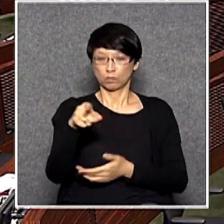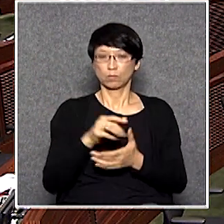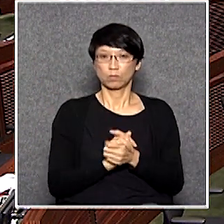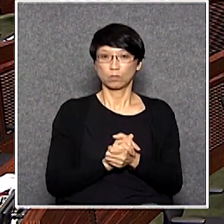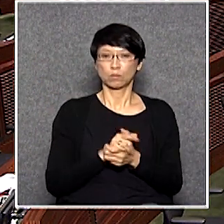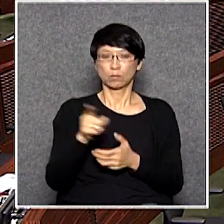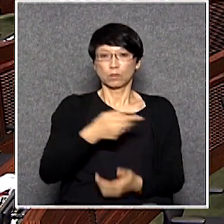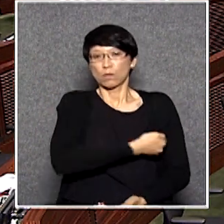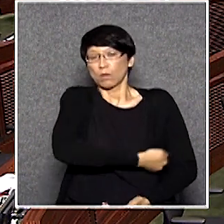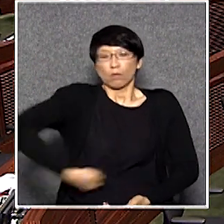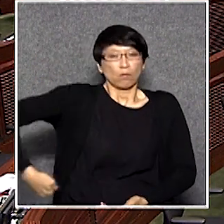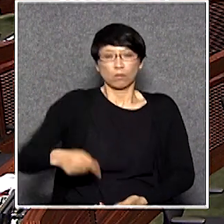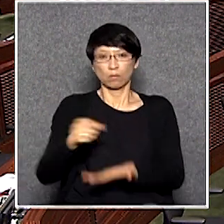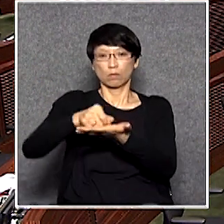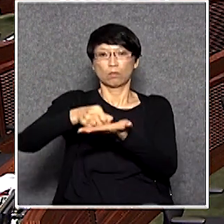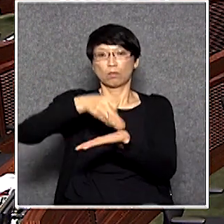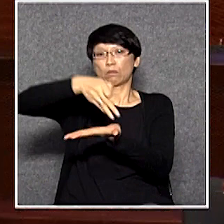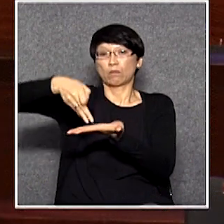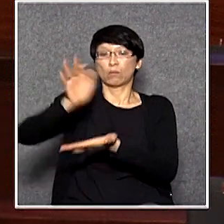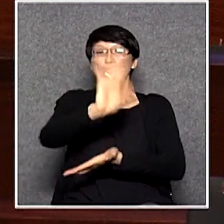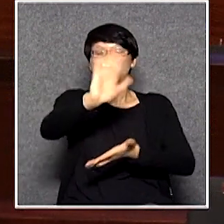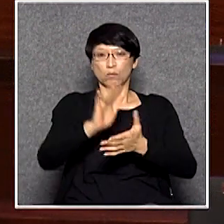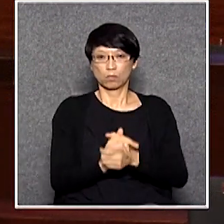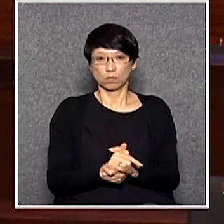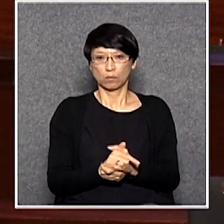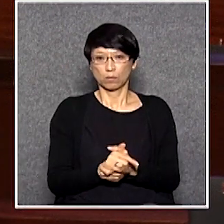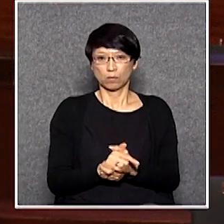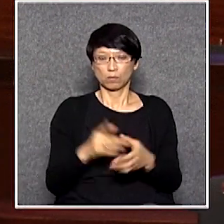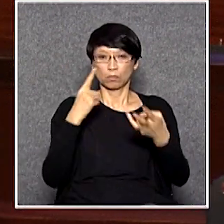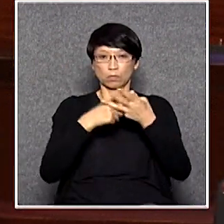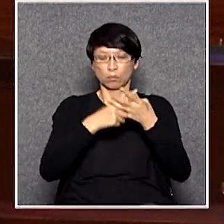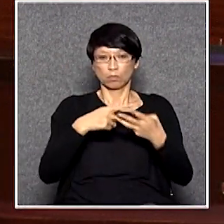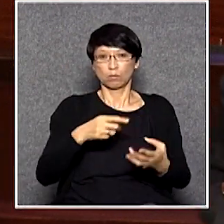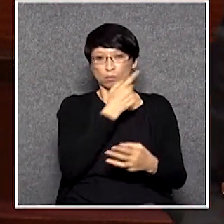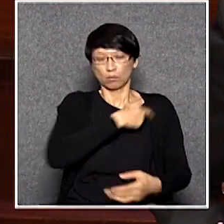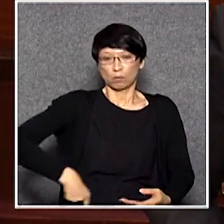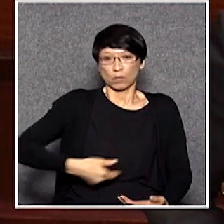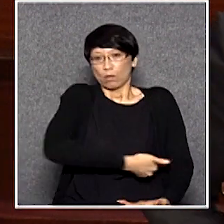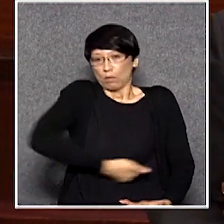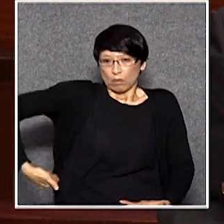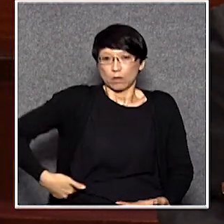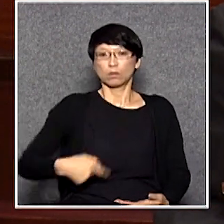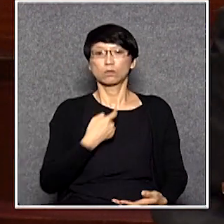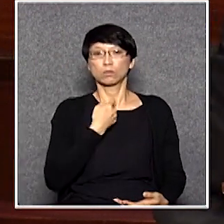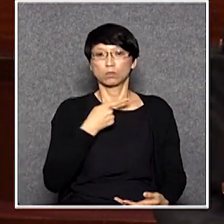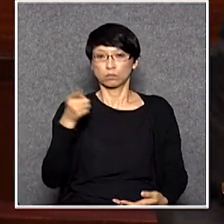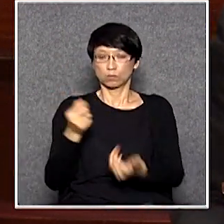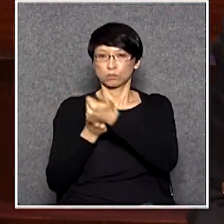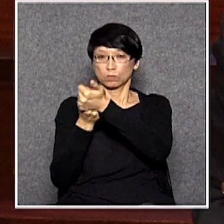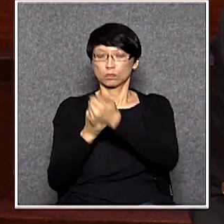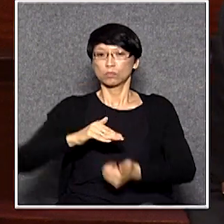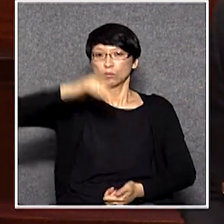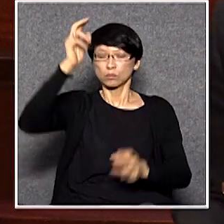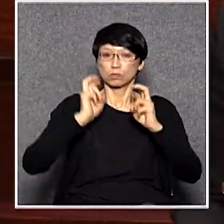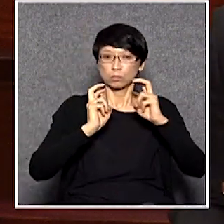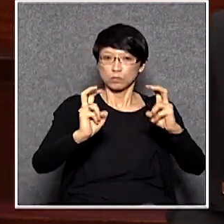否服啦，唔好寫大字啦。王國興應該否服，有份支持高鐵撥款的